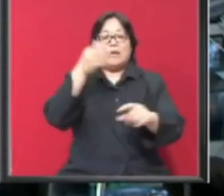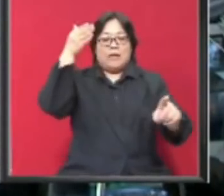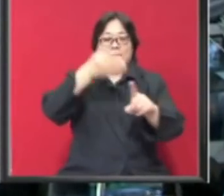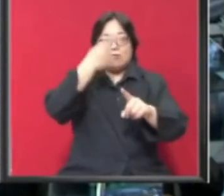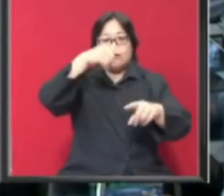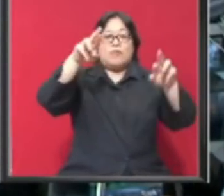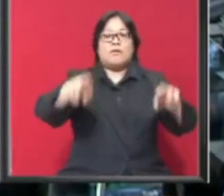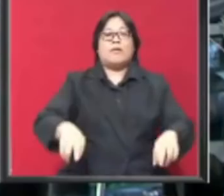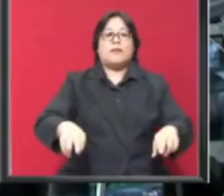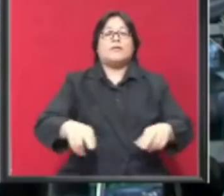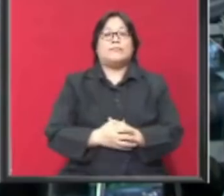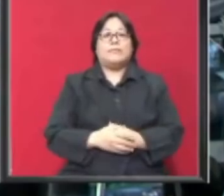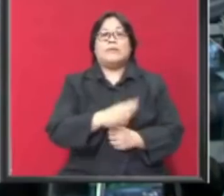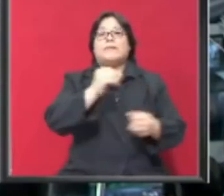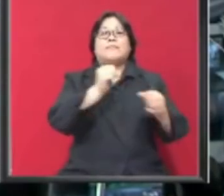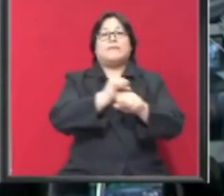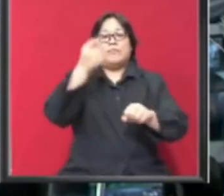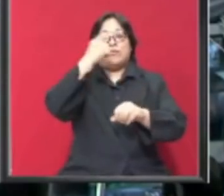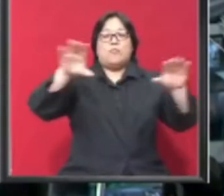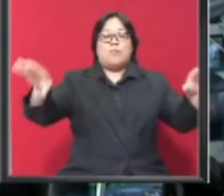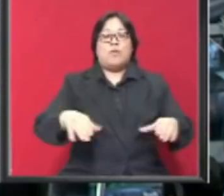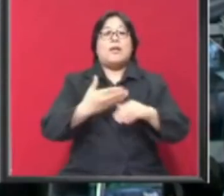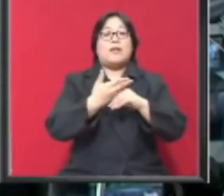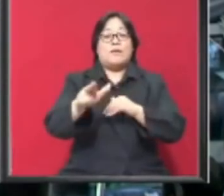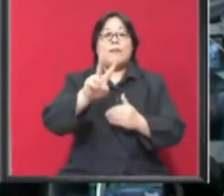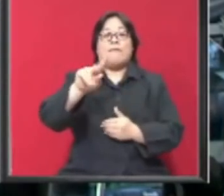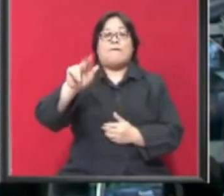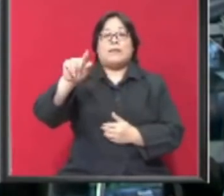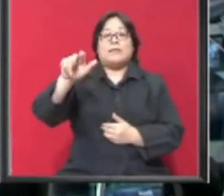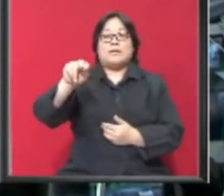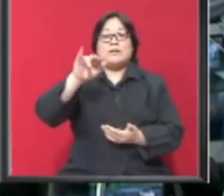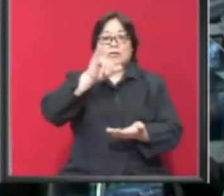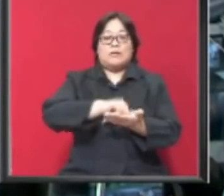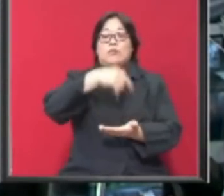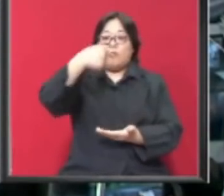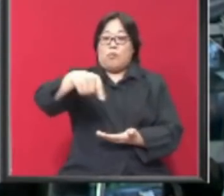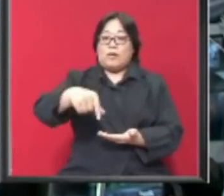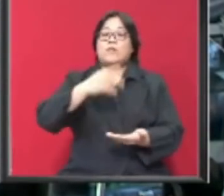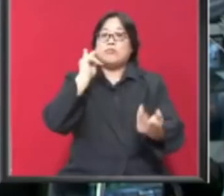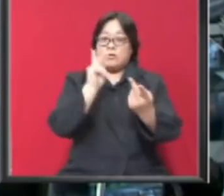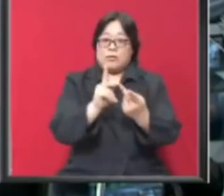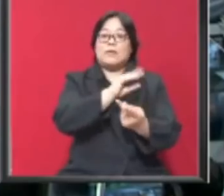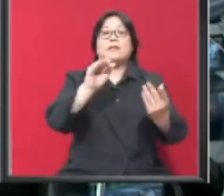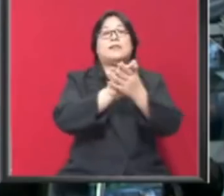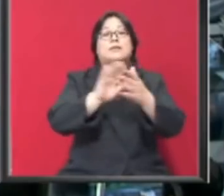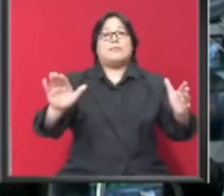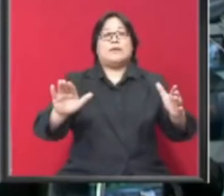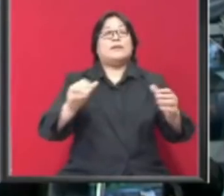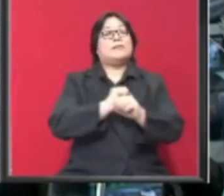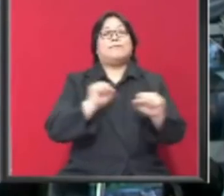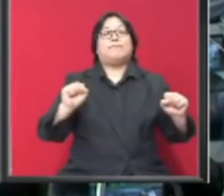bagi semua Rayan karena mengutamakan politik facj walaupun kita tidak perlu